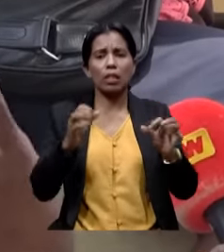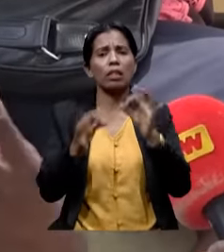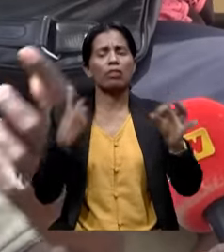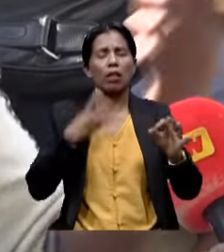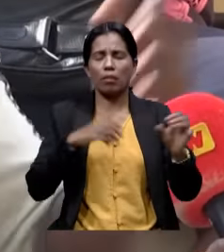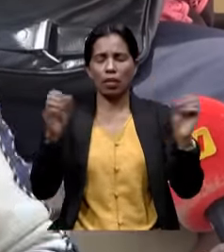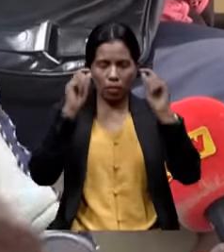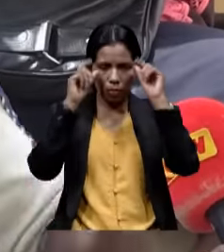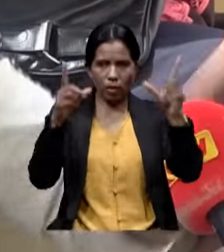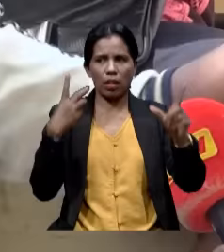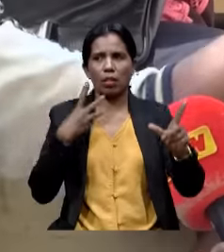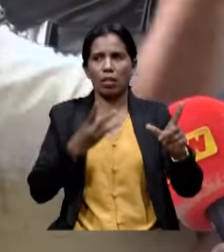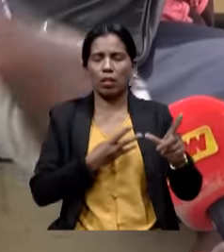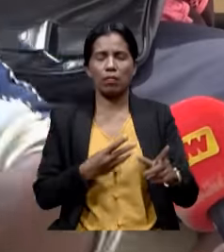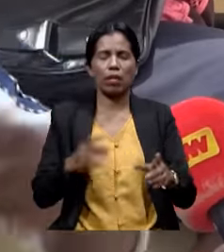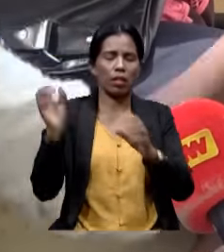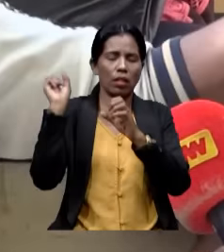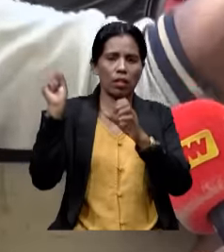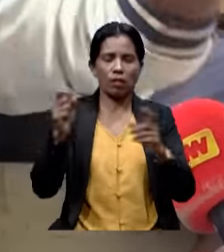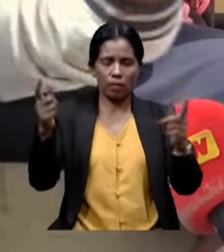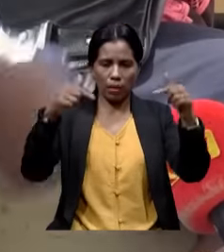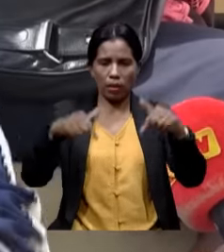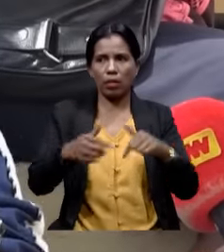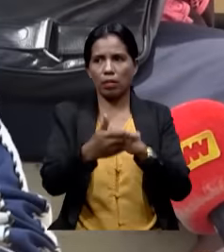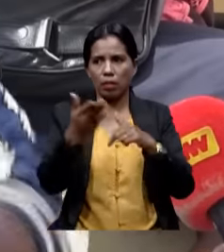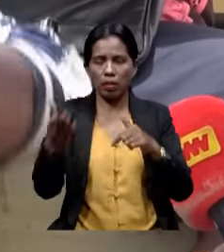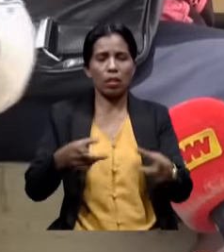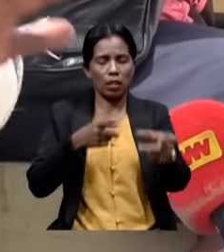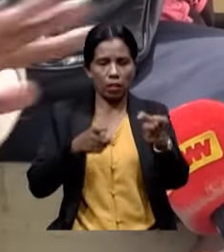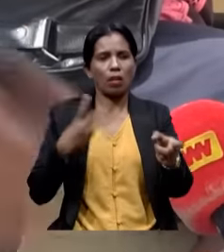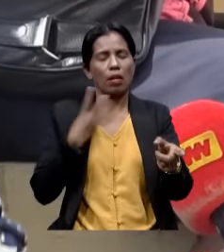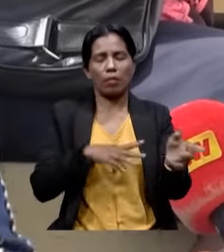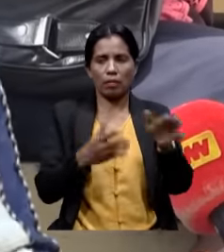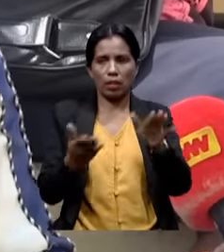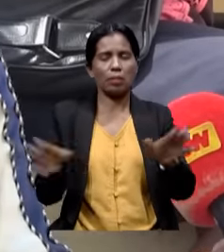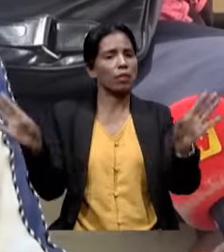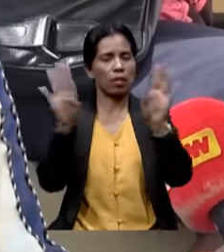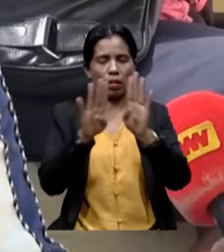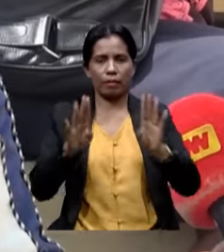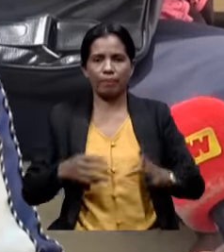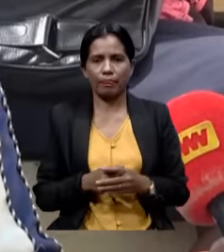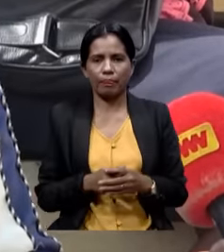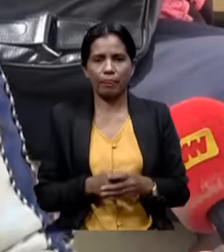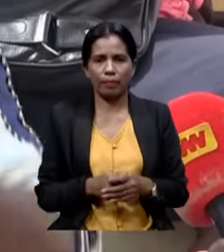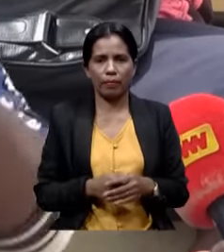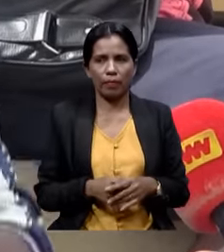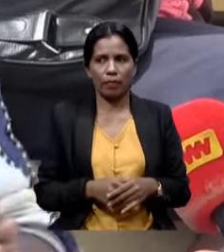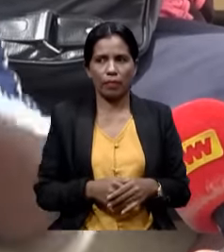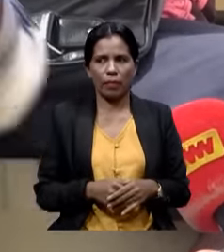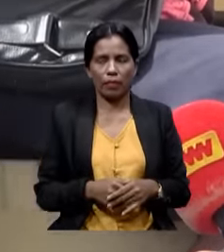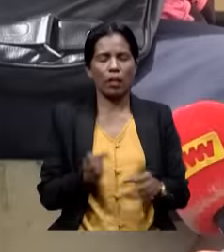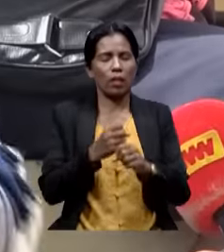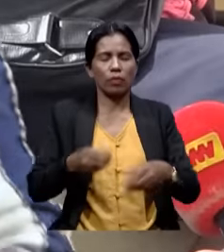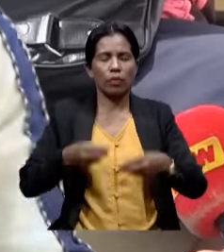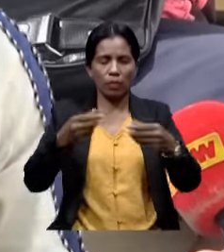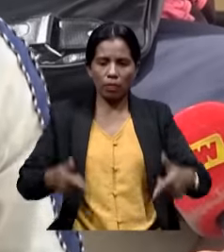bukira ne pronto ami kare leba ita botira mede mai hoto ita botira bele batiru ami mate tie para ale bana taka keda e kria fali mori selu kruma